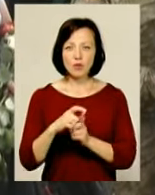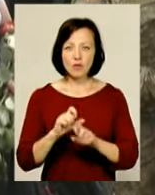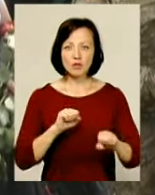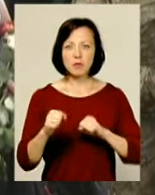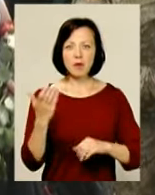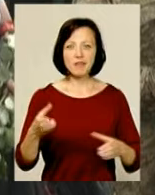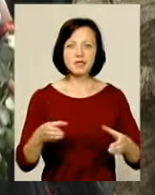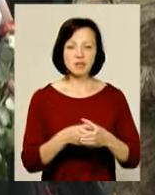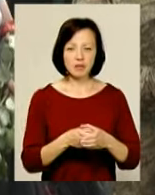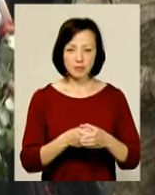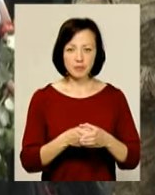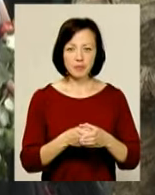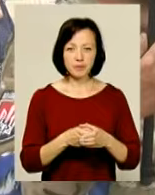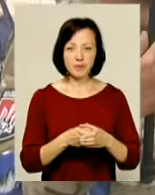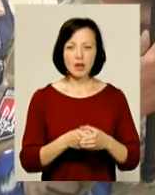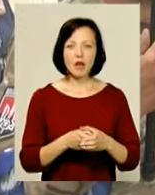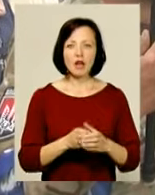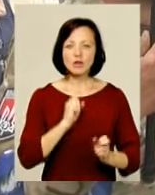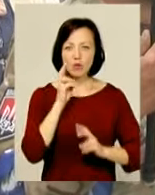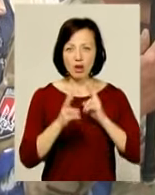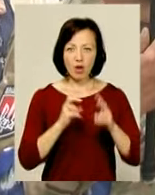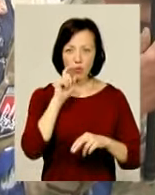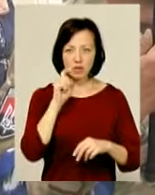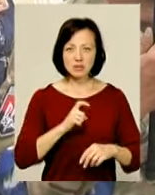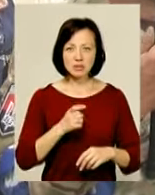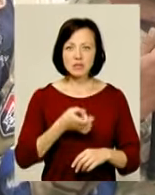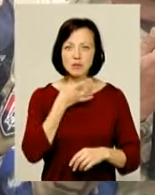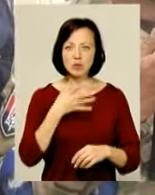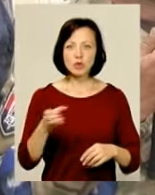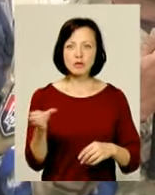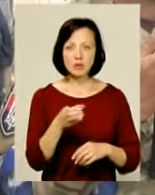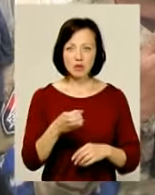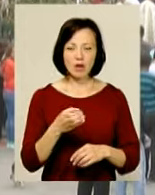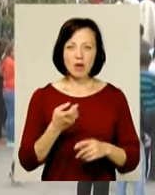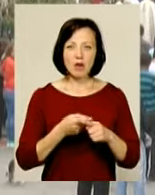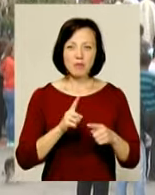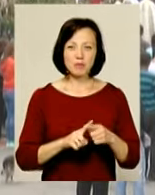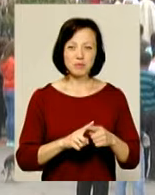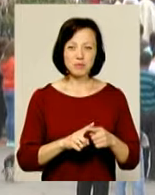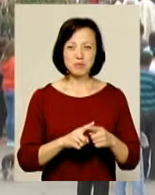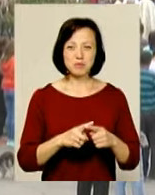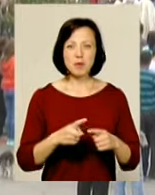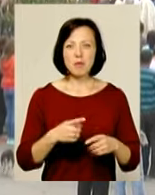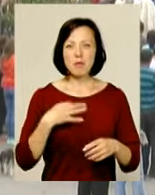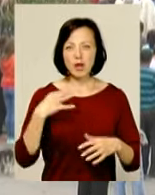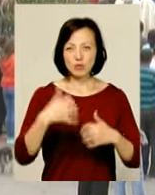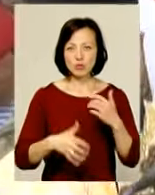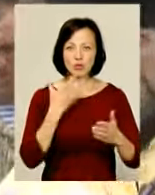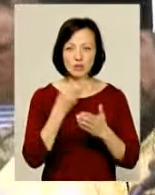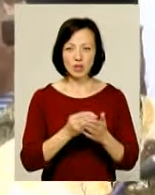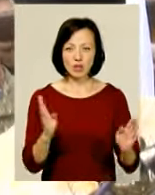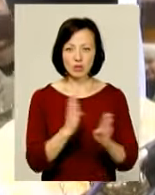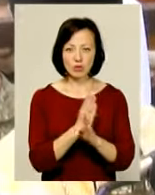«Правого сектора» Опанас Немирнич, дорікає українцям за жагу до спиртного, блюзнірство та тотальну байдужість до своєї долі.